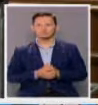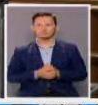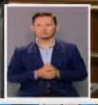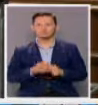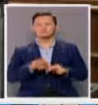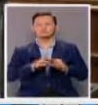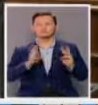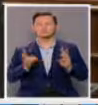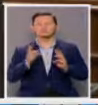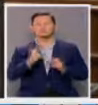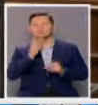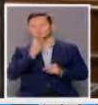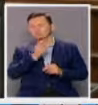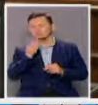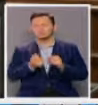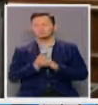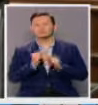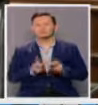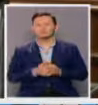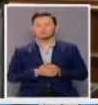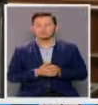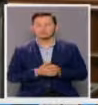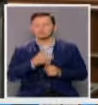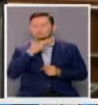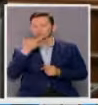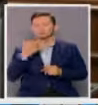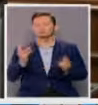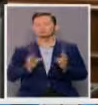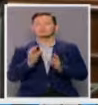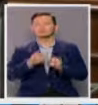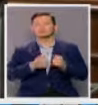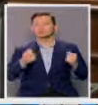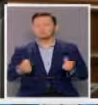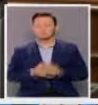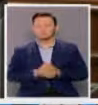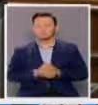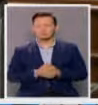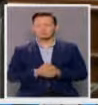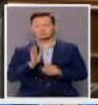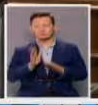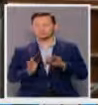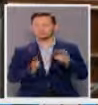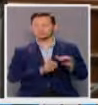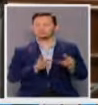Оның өрті басталды, оны неге көрмейді? Неге ондай көлемге ол көтеріледі? Жақсы болғаныс болды.